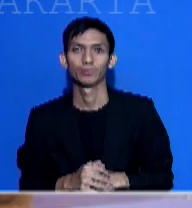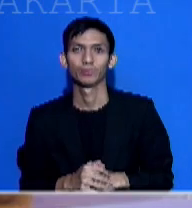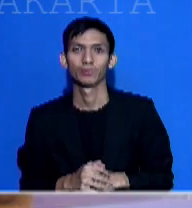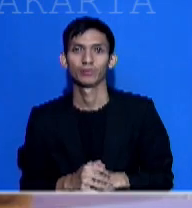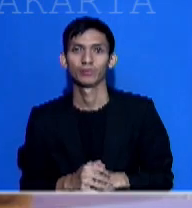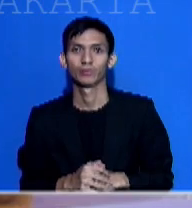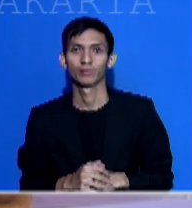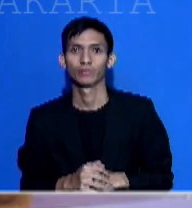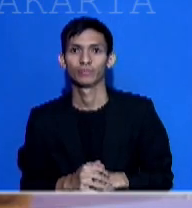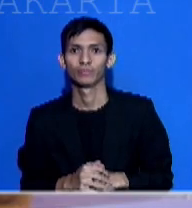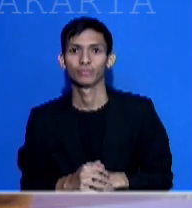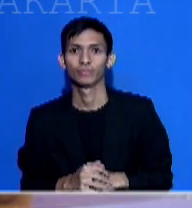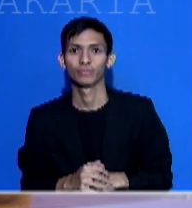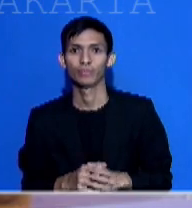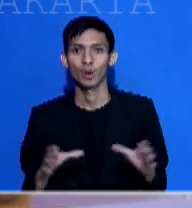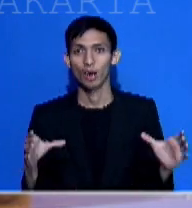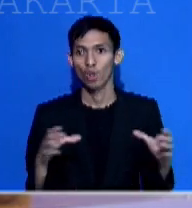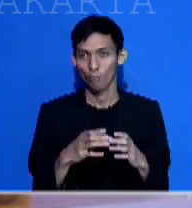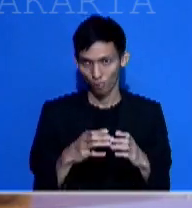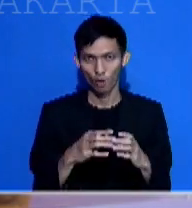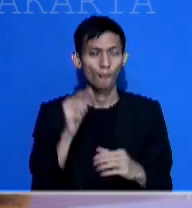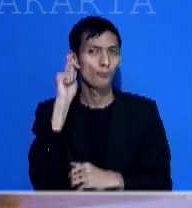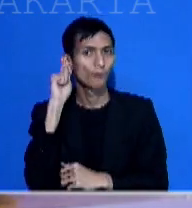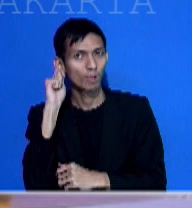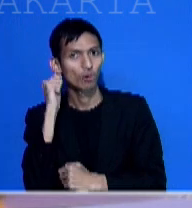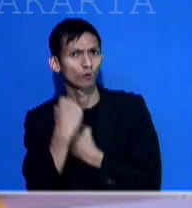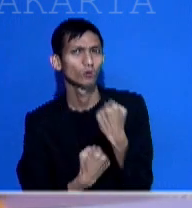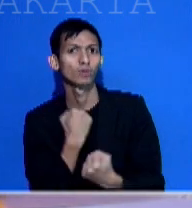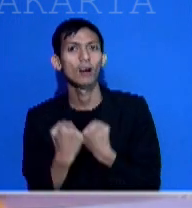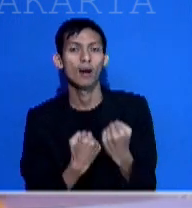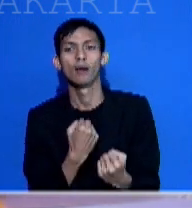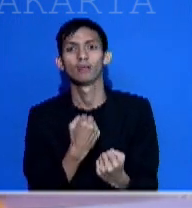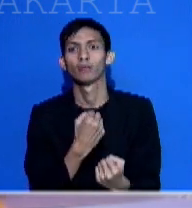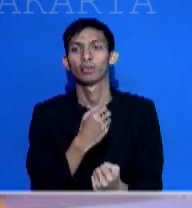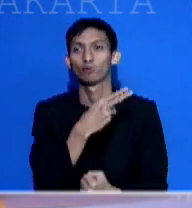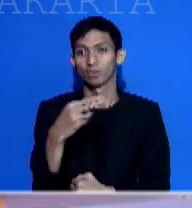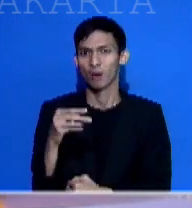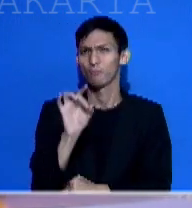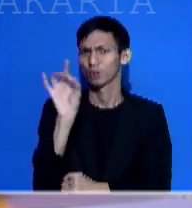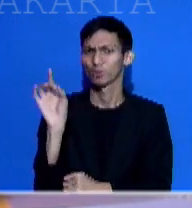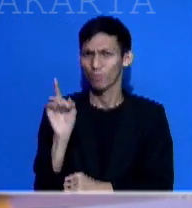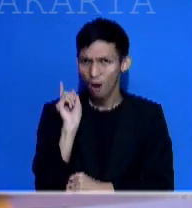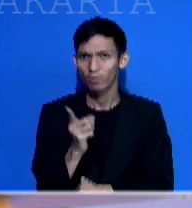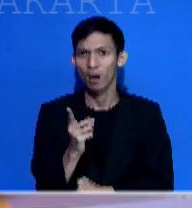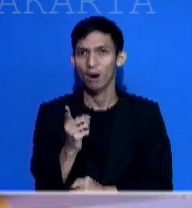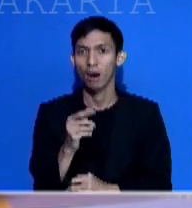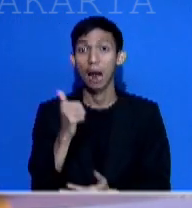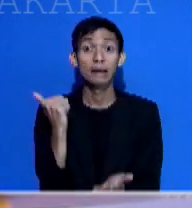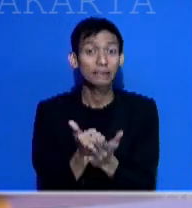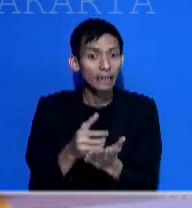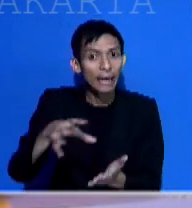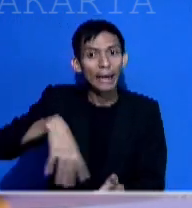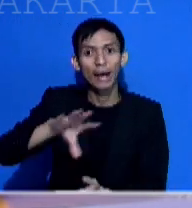Ikatan Wanita Pengusaha Indonesia Daerah Istimewa Yogyakarta memiliki beragam potensi jenis usaha dan asal daerah jajaran pengurus